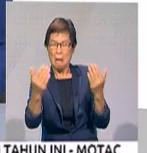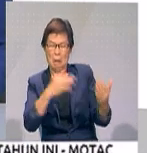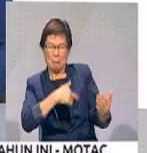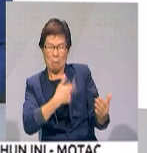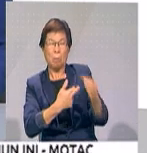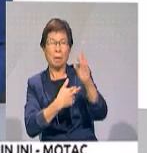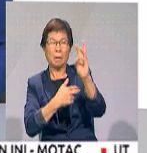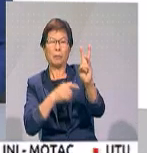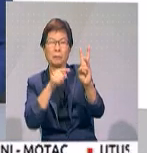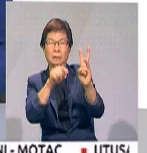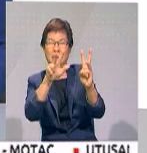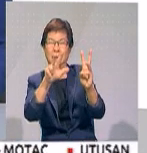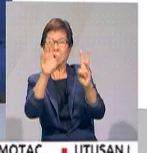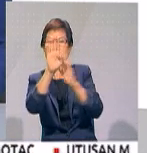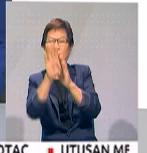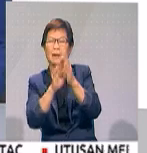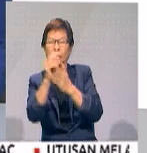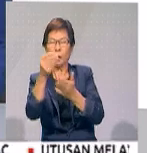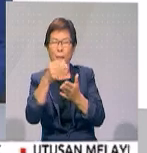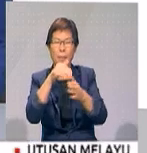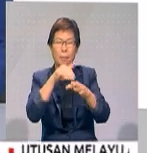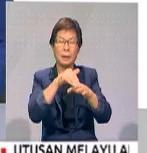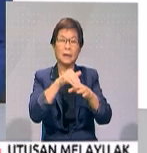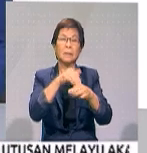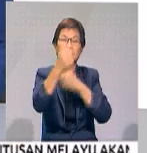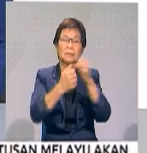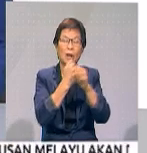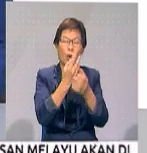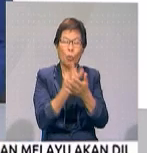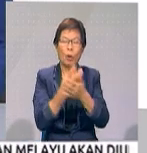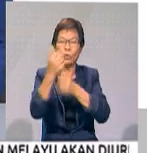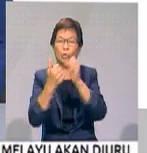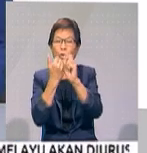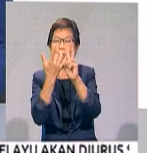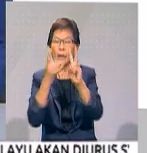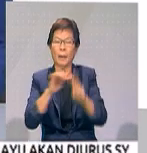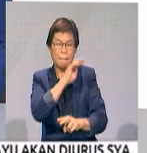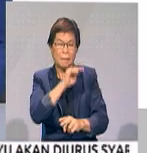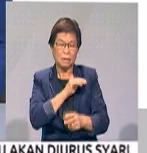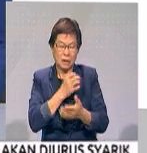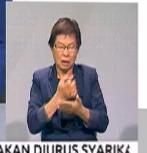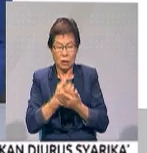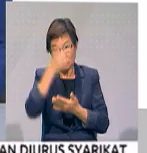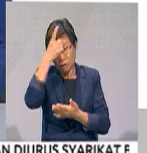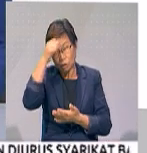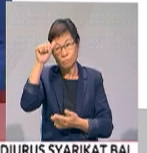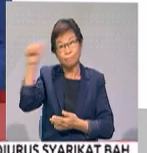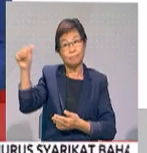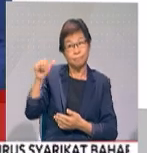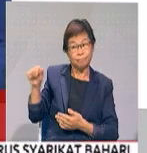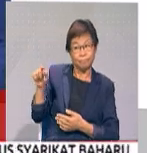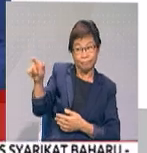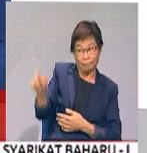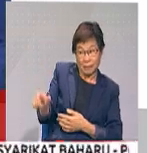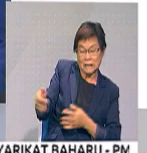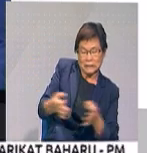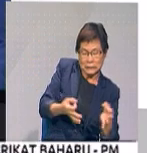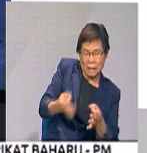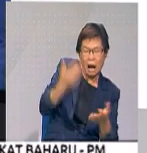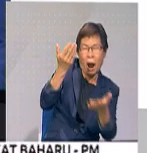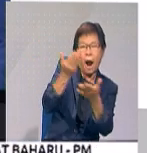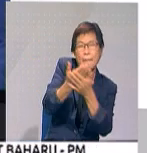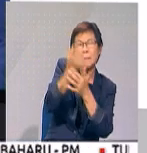RM6.3 bilion pada tahun kewangan 2018. Jelas Menteri Hal Ehwal Ekonomi, Datuk Seri Muhammad Azmin Ali, setelah